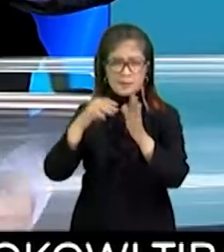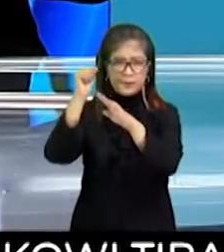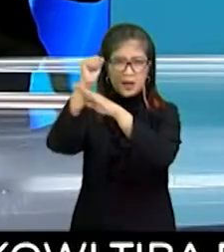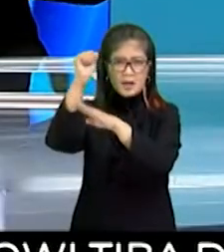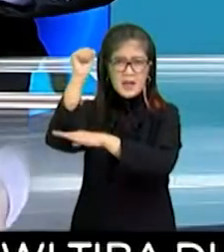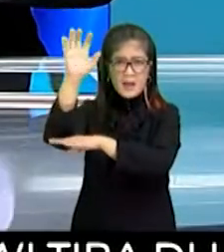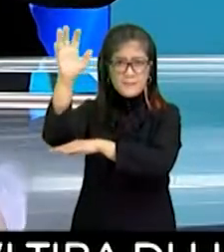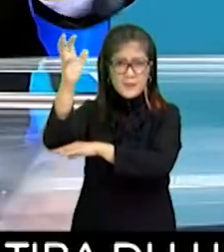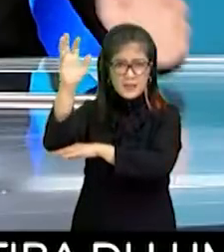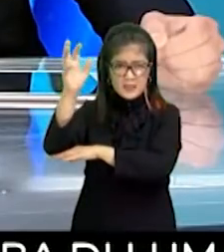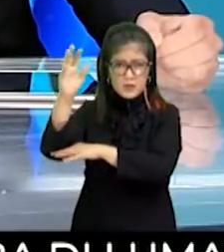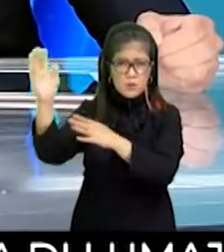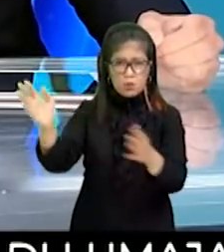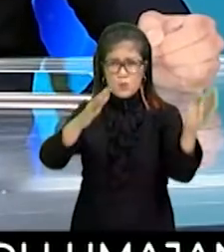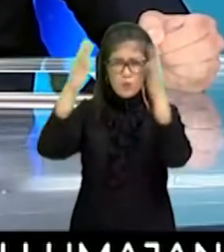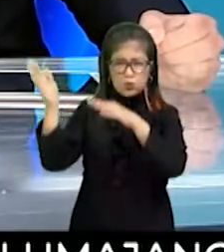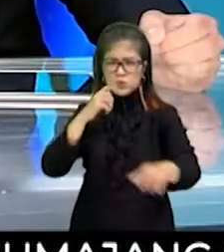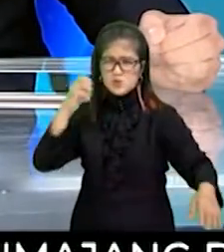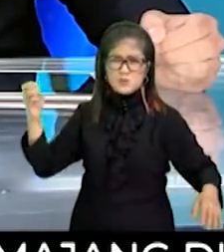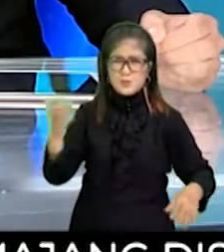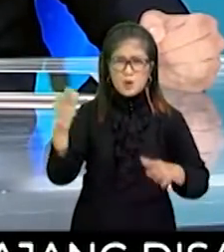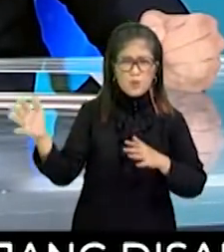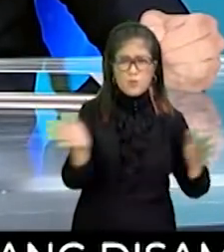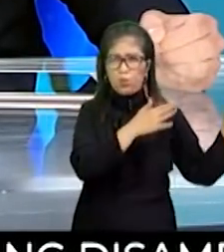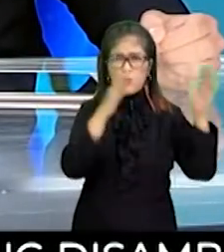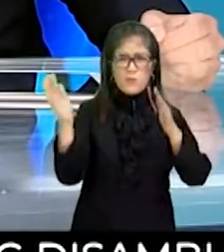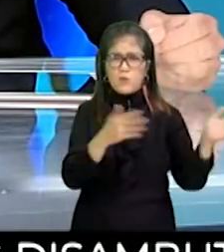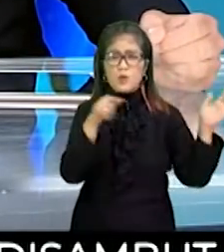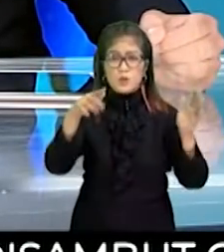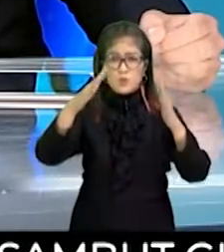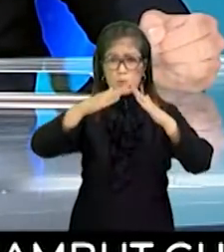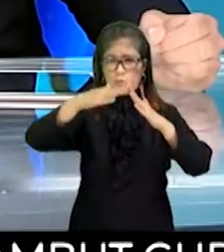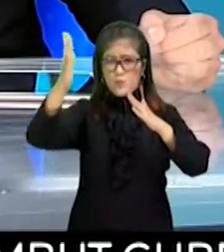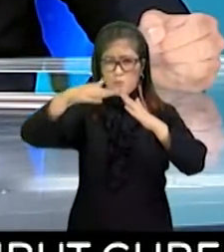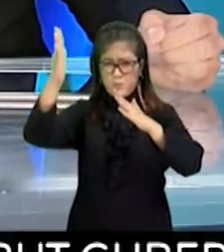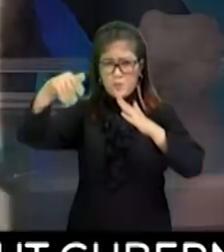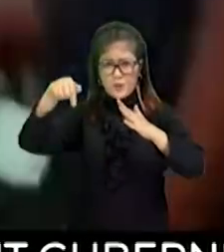tinggi memporak-porandakan atap warung dan lapak sejumlah pedagang